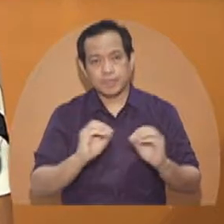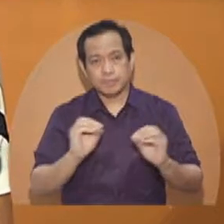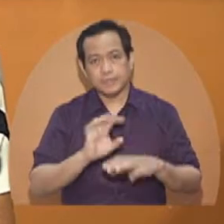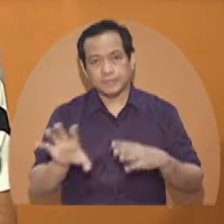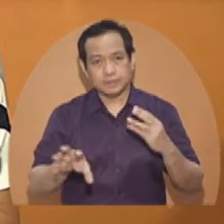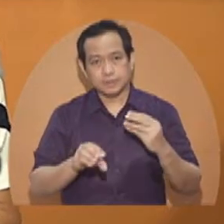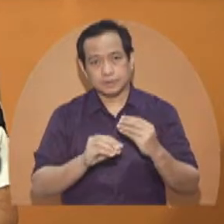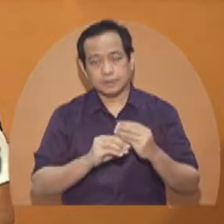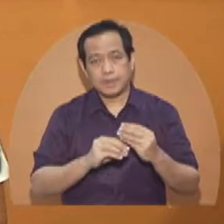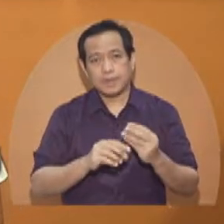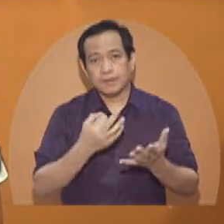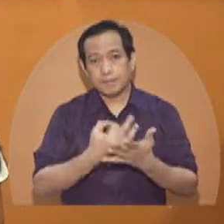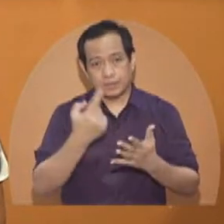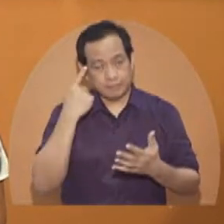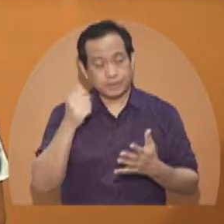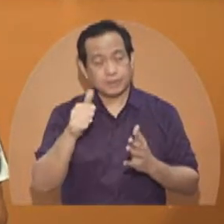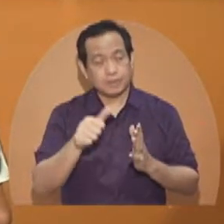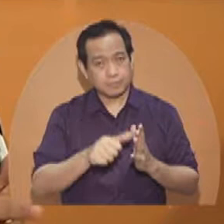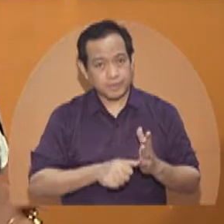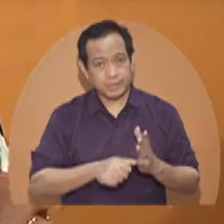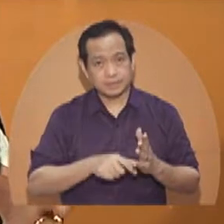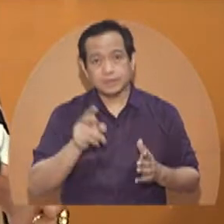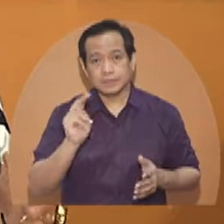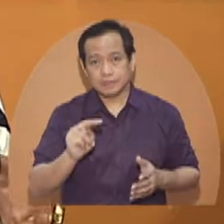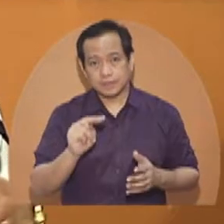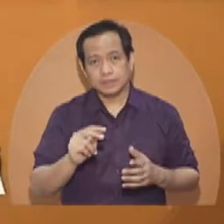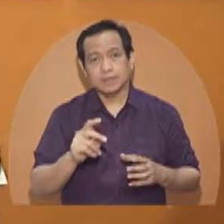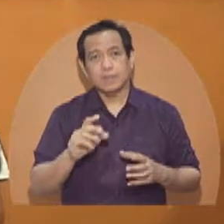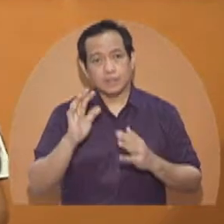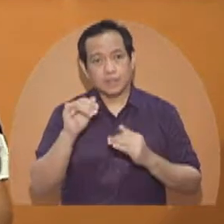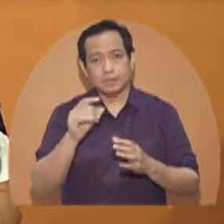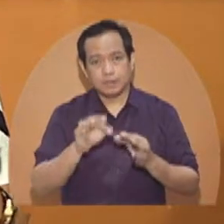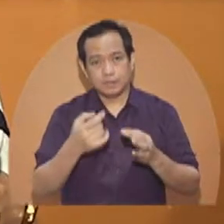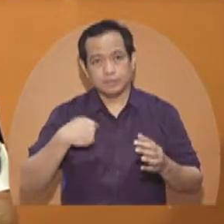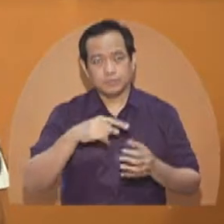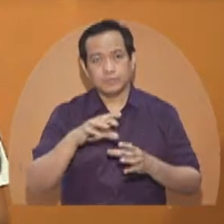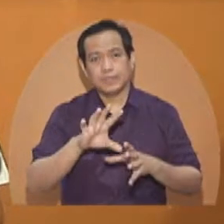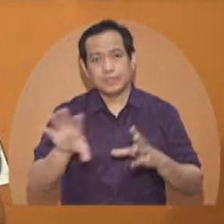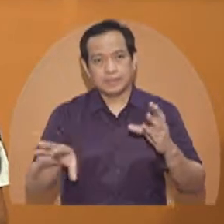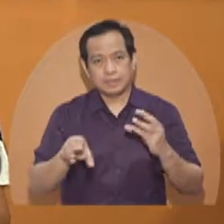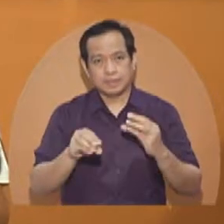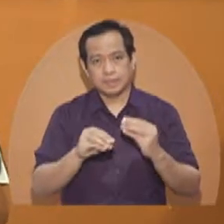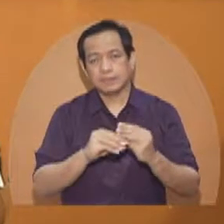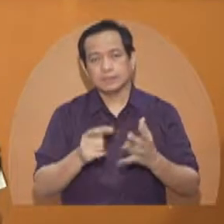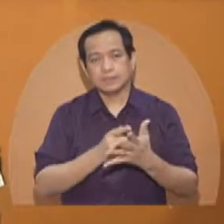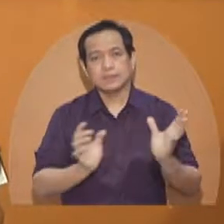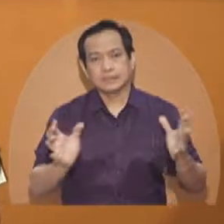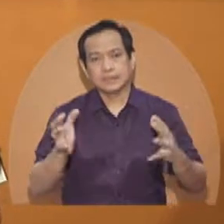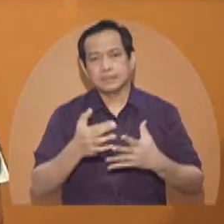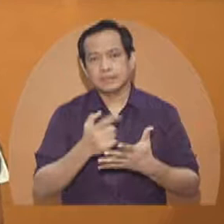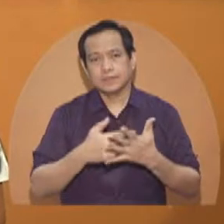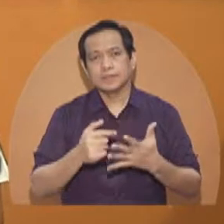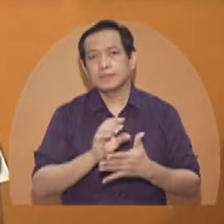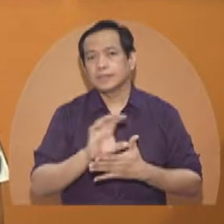yung gastusin para sa kanyang operasyon. Sana pag nag-ambag tayo, pinagsama-sama natin, mabuo